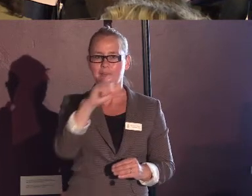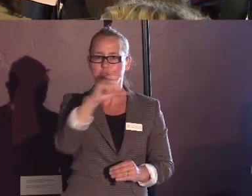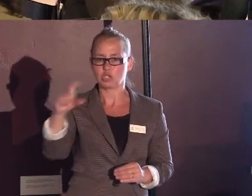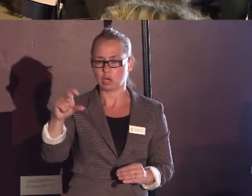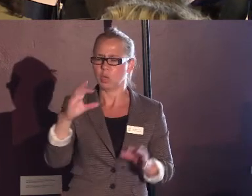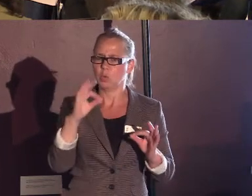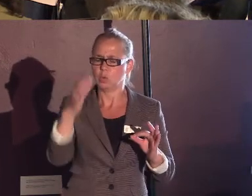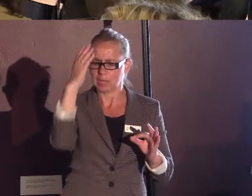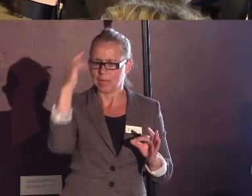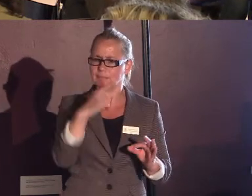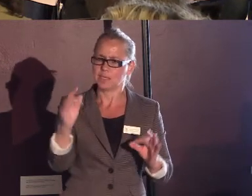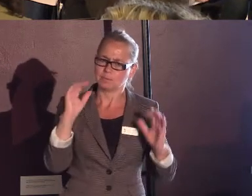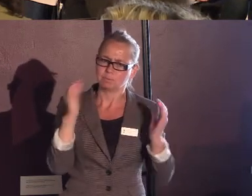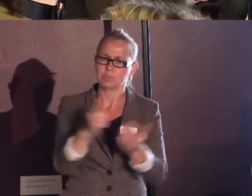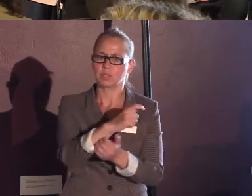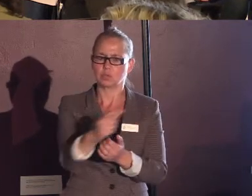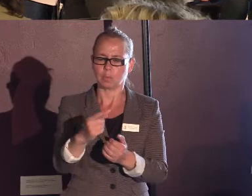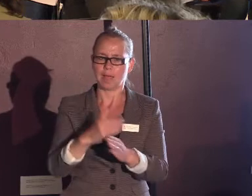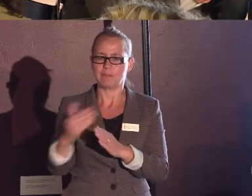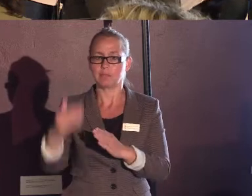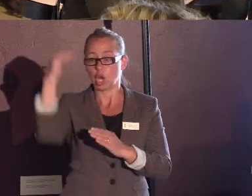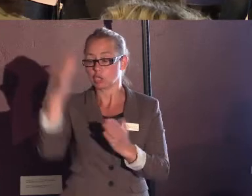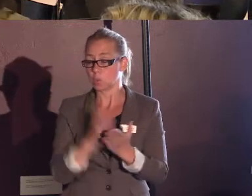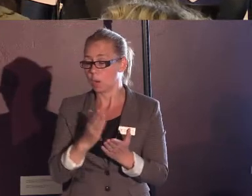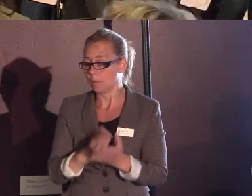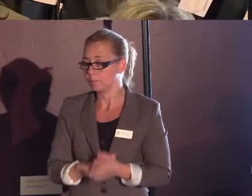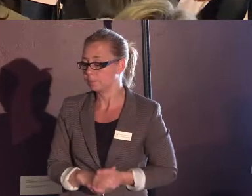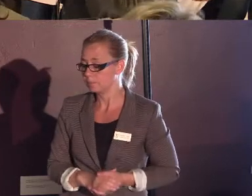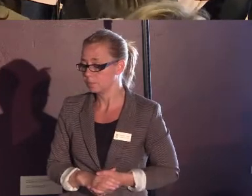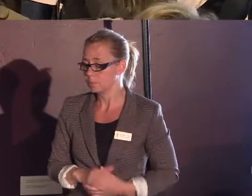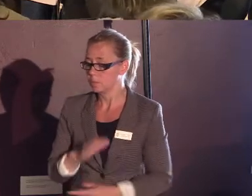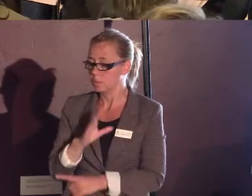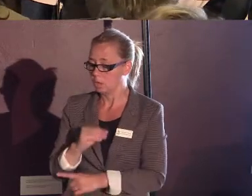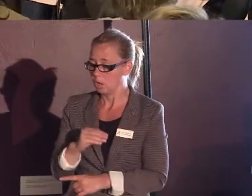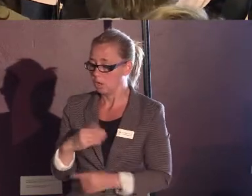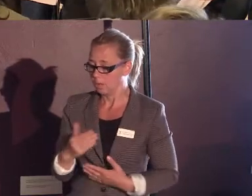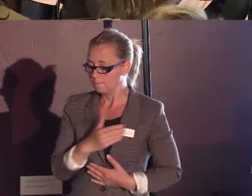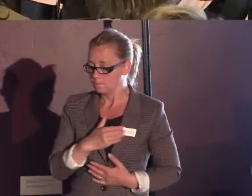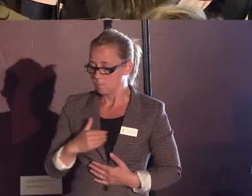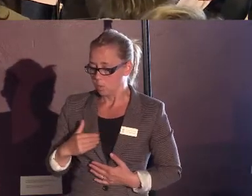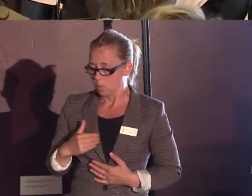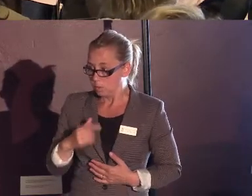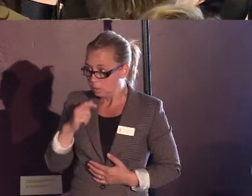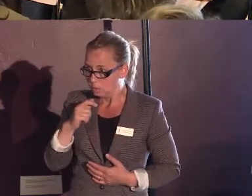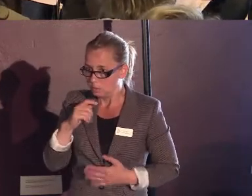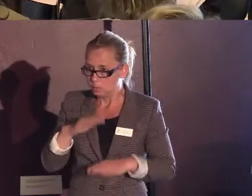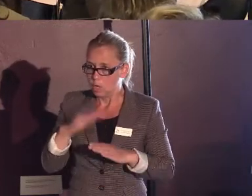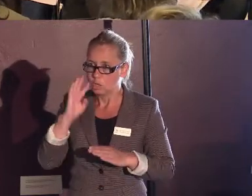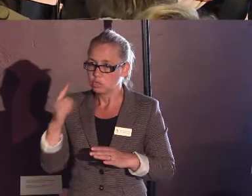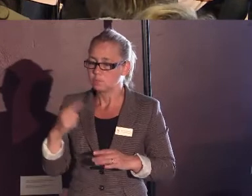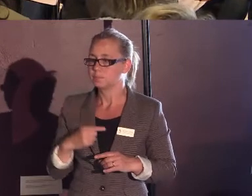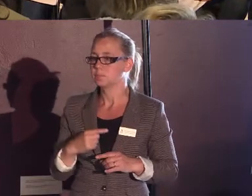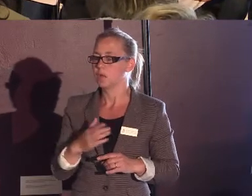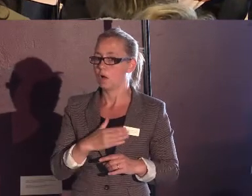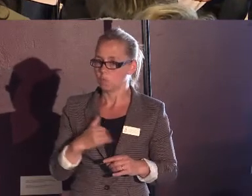ta hand om dem när de kommer ut ifrån högskolan? Ja, det var ju vår... Är micken på? Ja. Det var ju